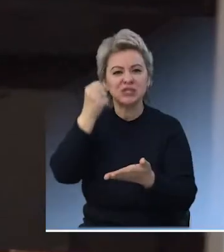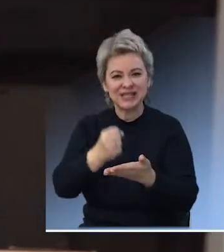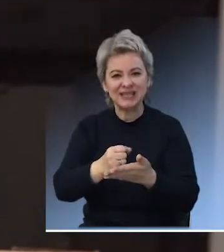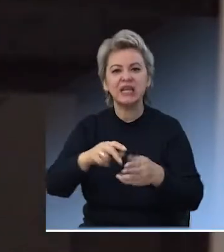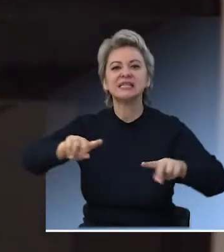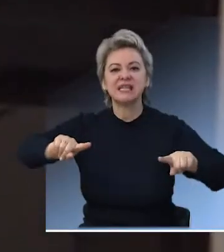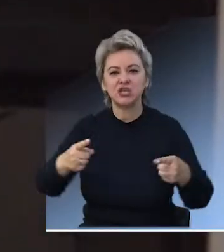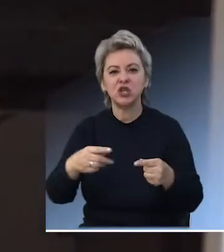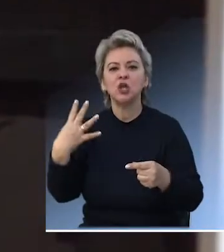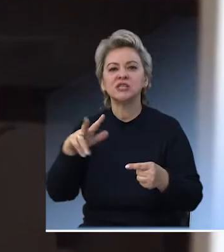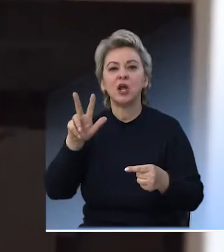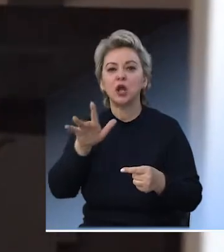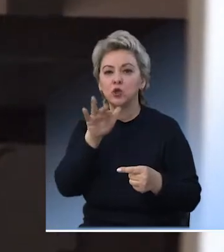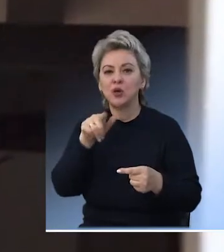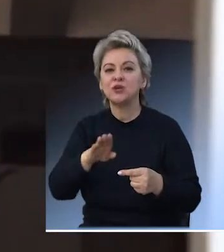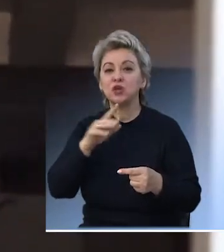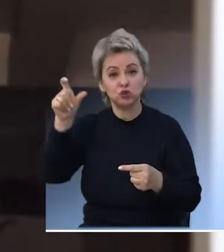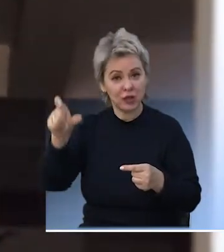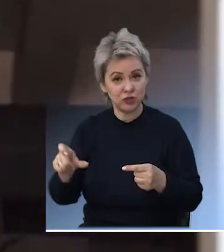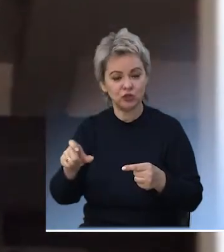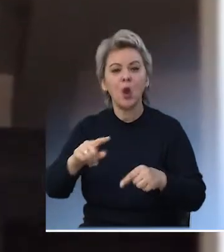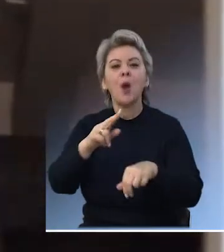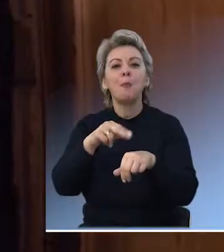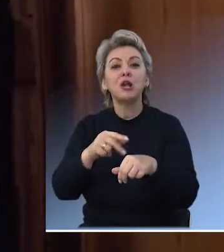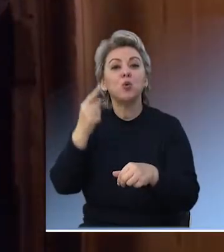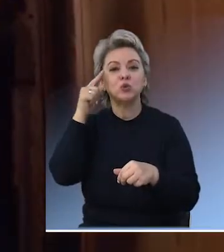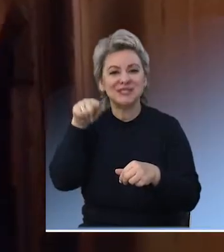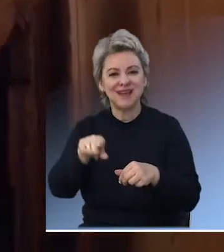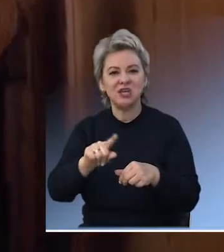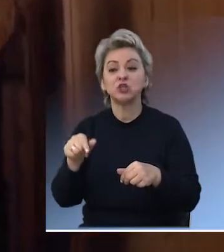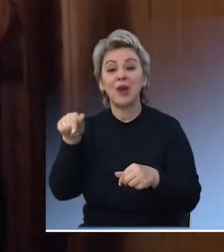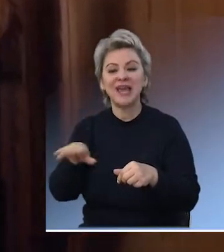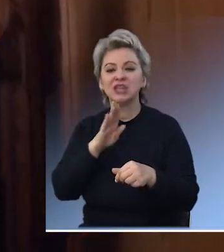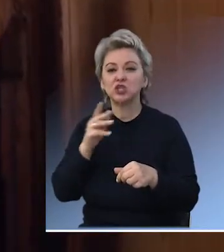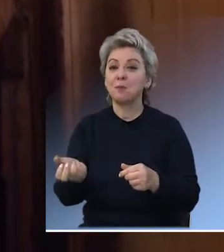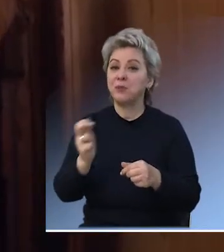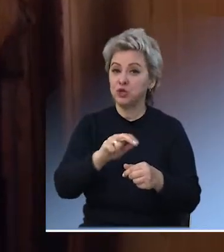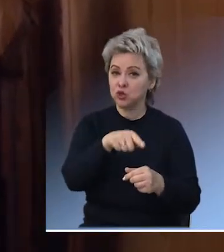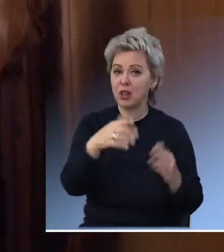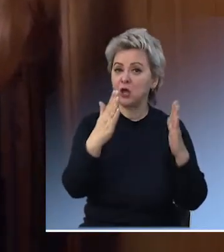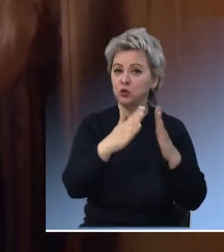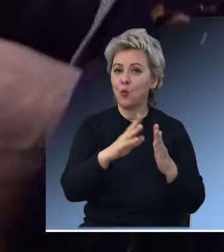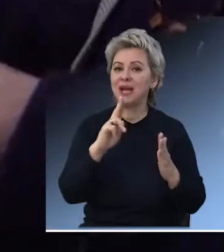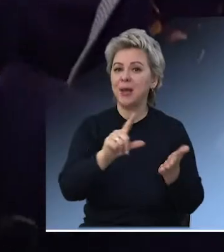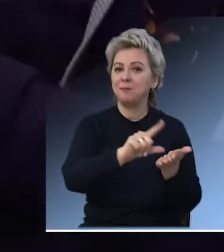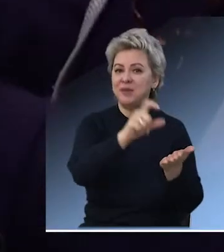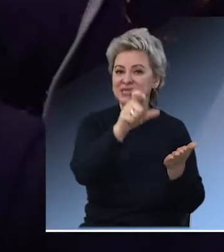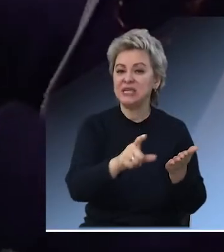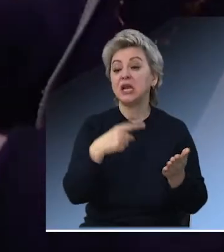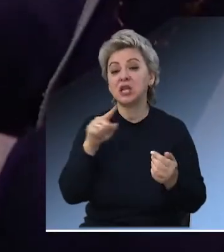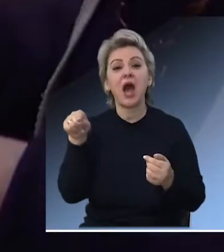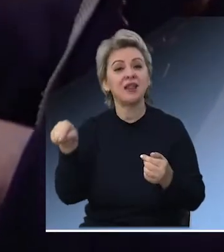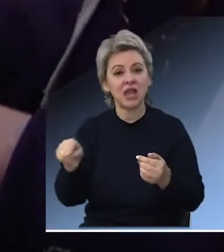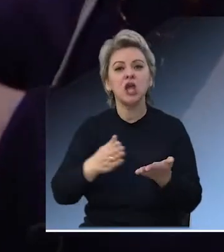которых установили и задержали 43-летнюю подозреваемую. Полицейские выяснили, что злоумышленница пришла в дом к пенсионерке